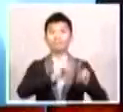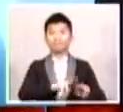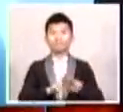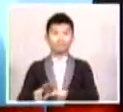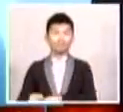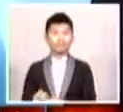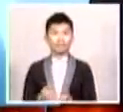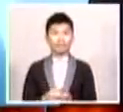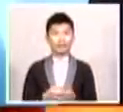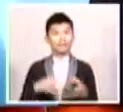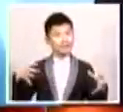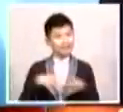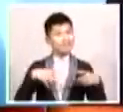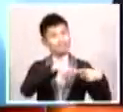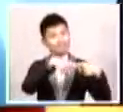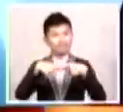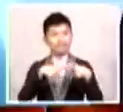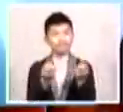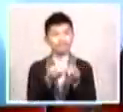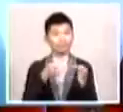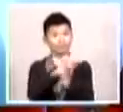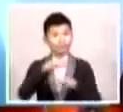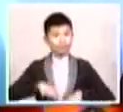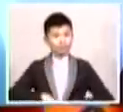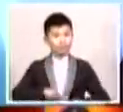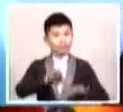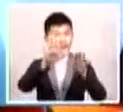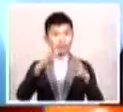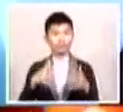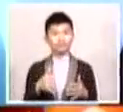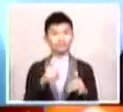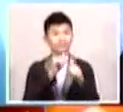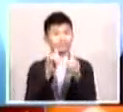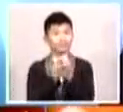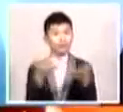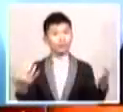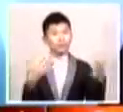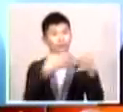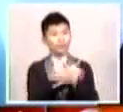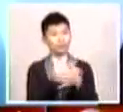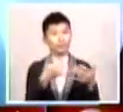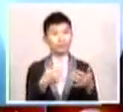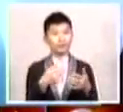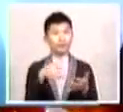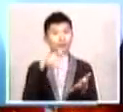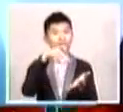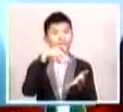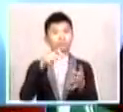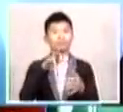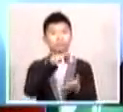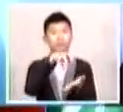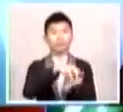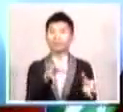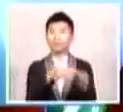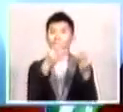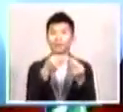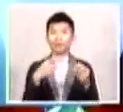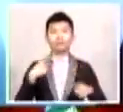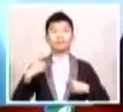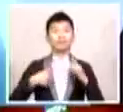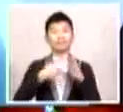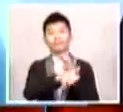参与国家的共同繁荣。共同市场人民的往来交流也没有国界，不用护照，不用签证就可以自由出入。当